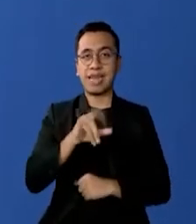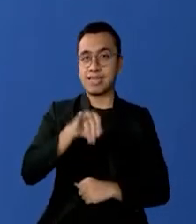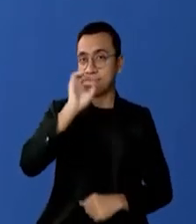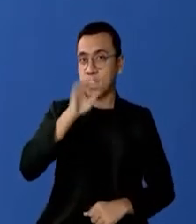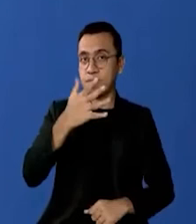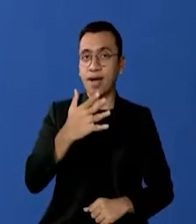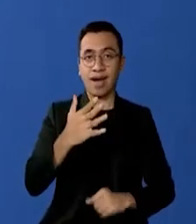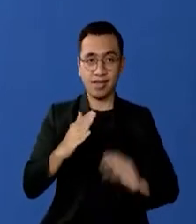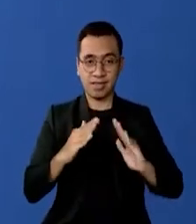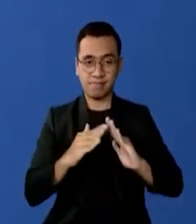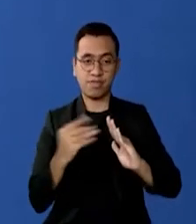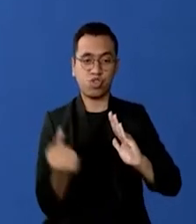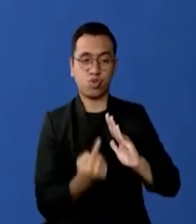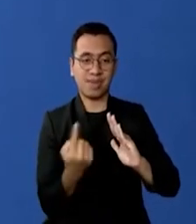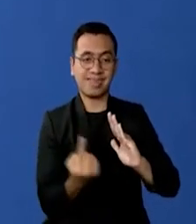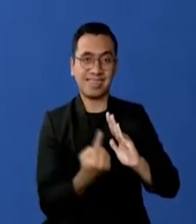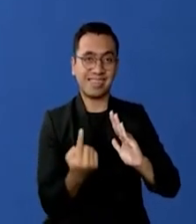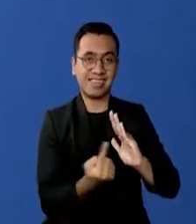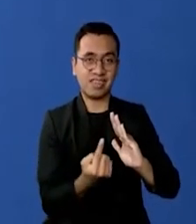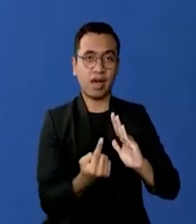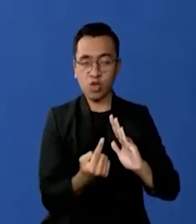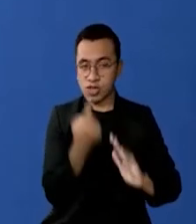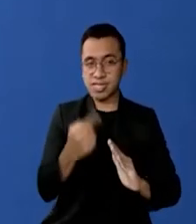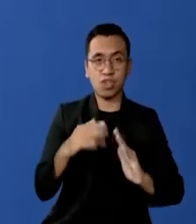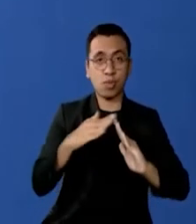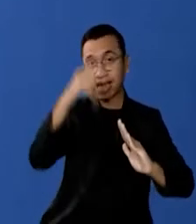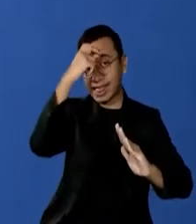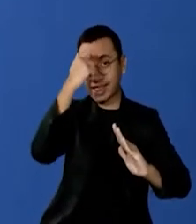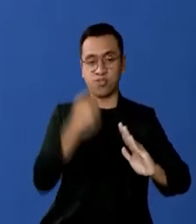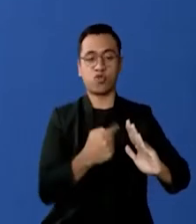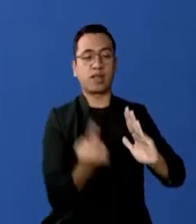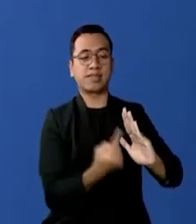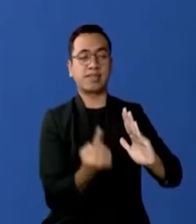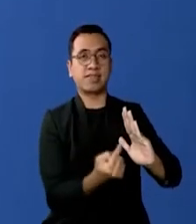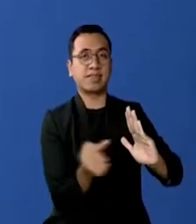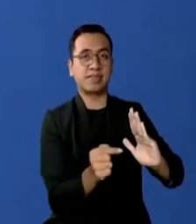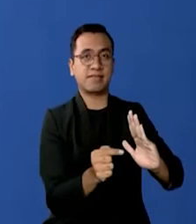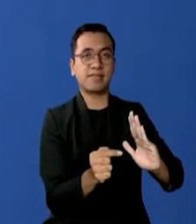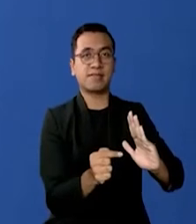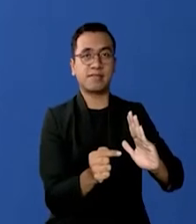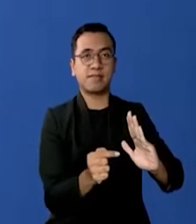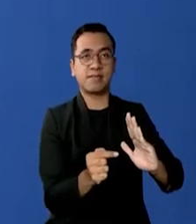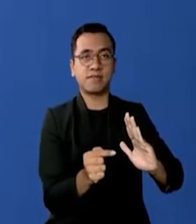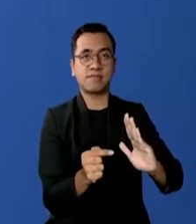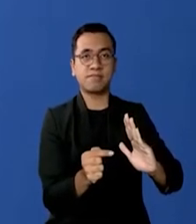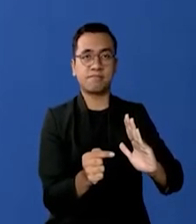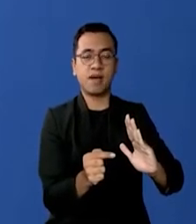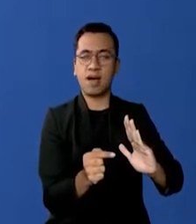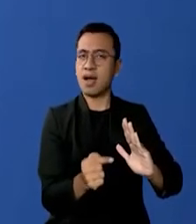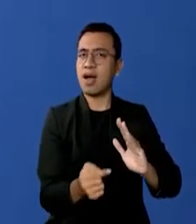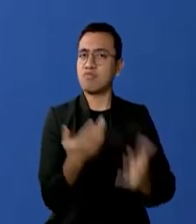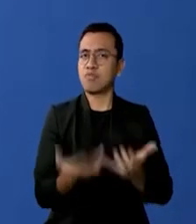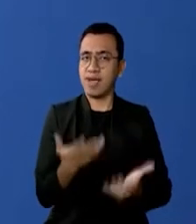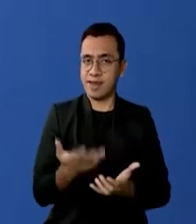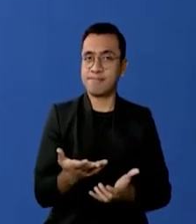mereka itu harus diisolasi di fasilitas kesehatan ya tergantung dari mereka